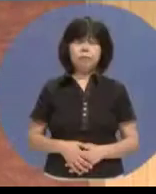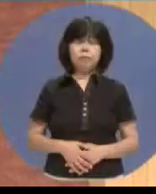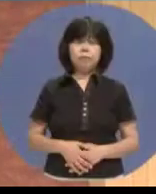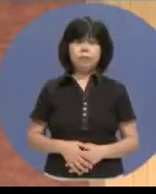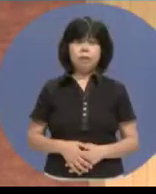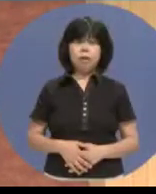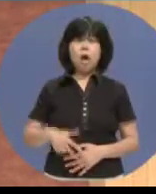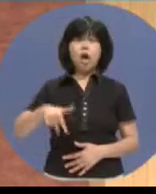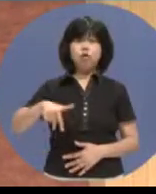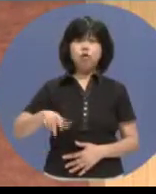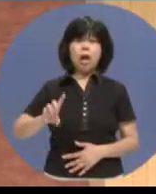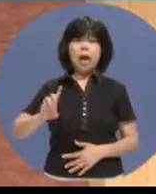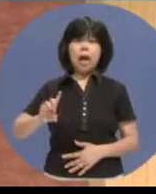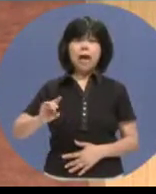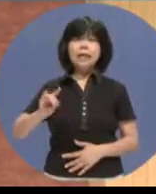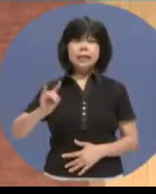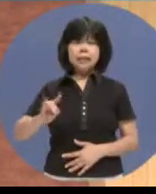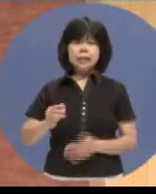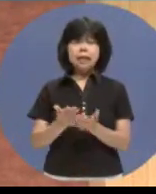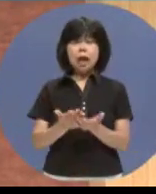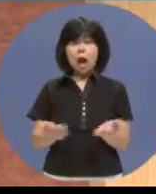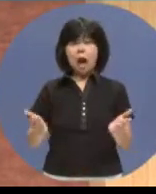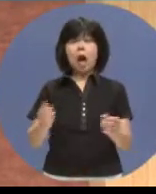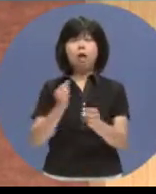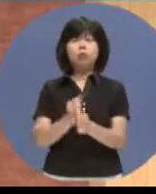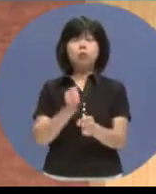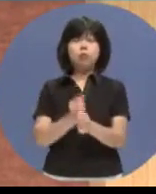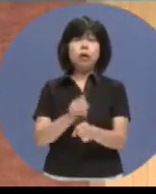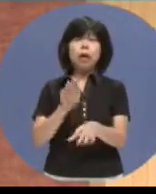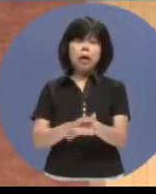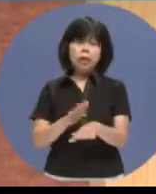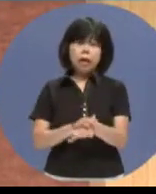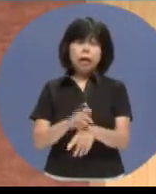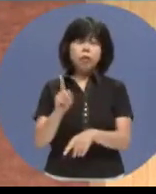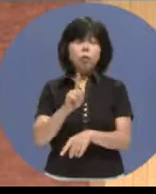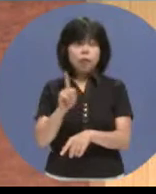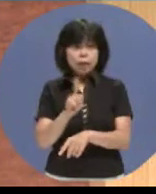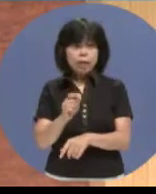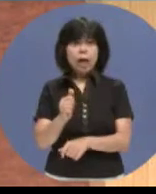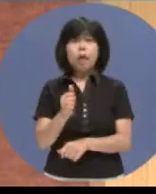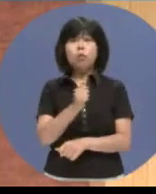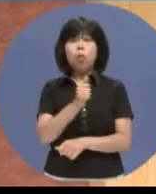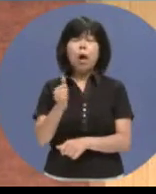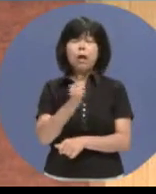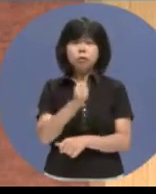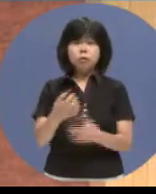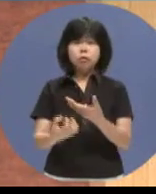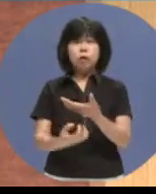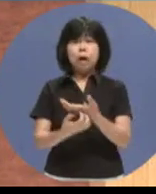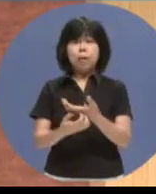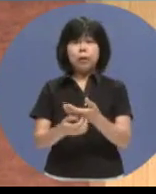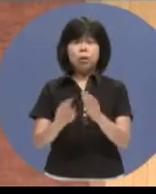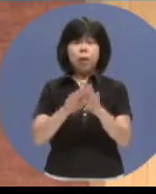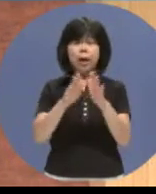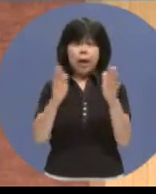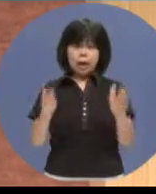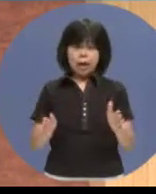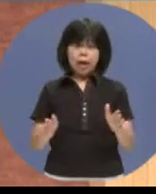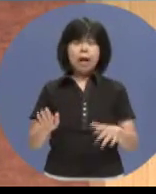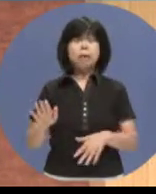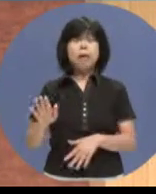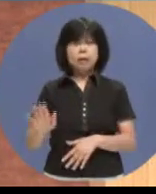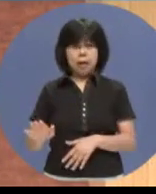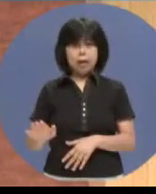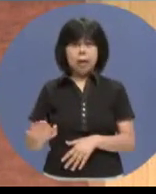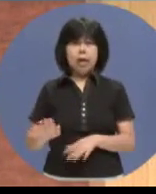会場には須恵器がどのようにして作られていたのかを紹介する窯の模型なども展示され、開